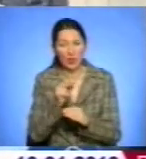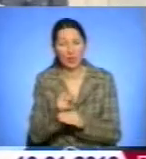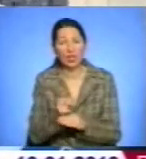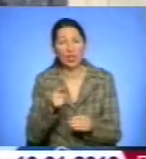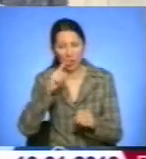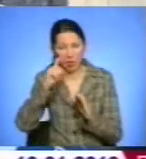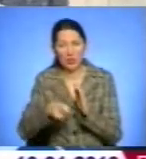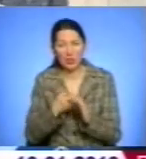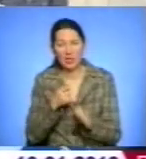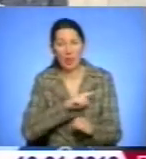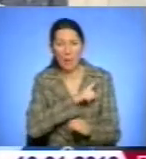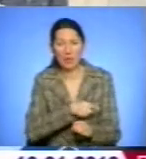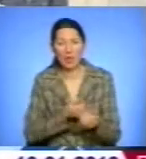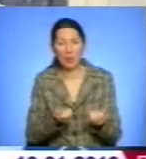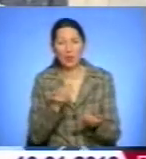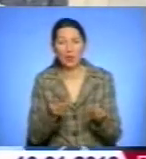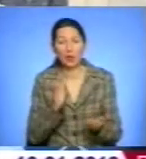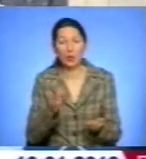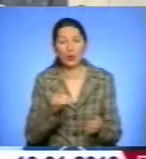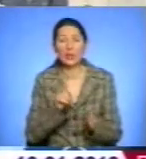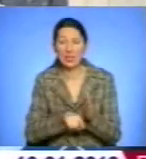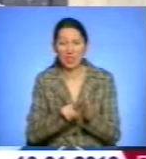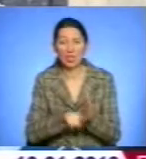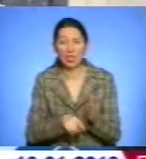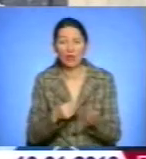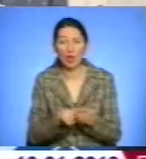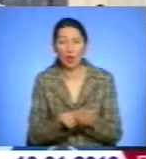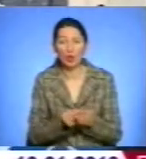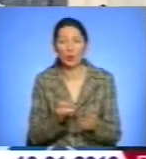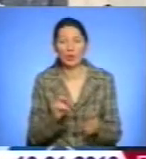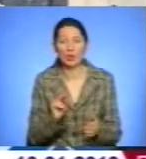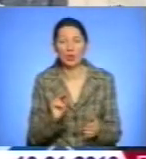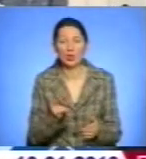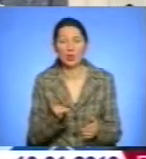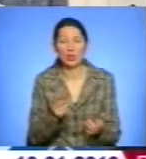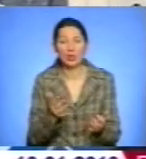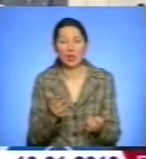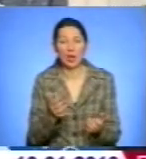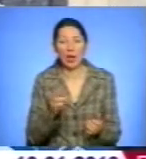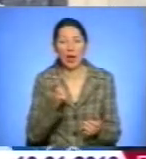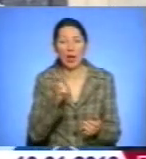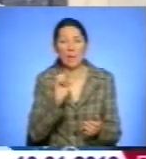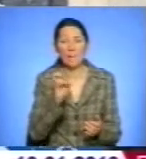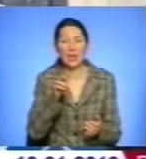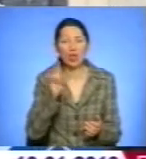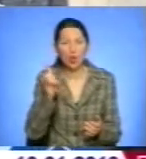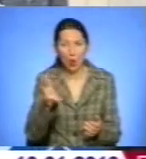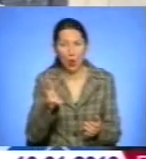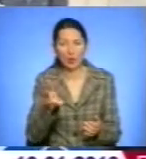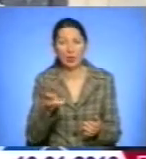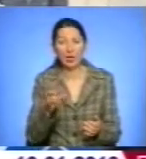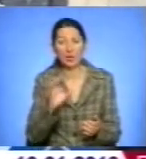що обійшлось би дешевшим коштом, ніж стільки там влили бетону, стільки там рідкого скла